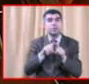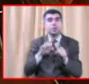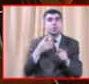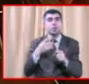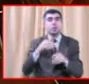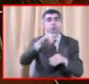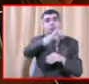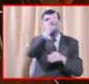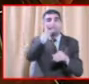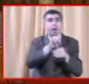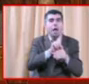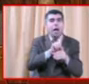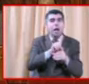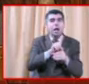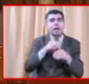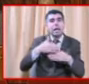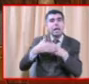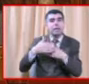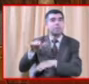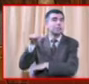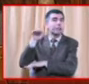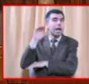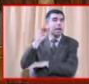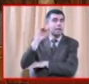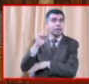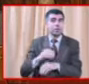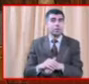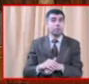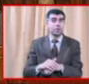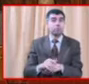حوزة، واحد السيد اللي كان